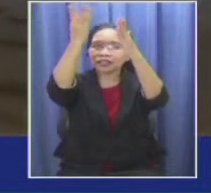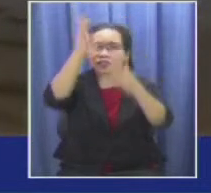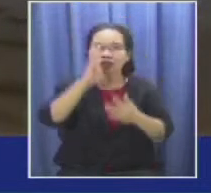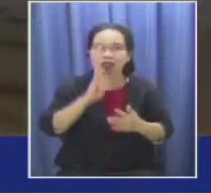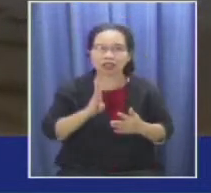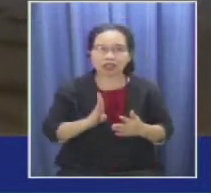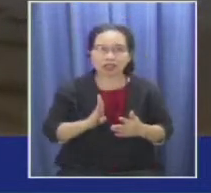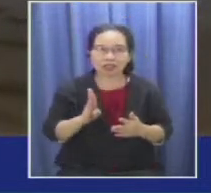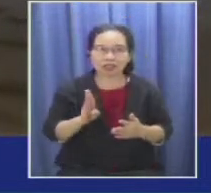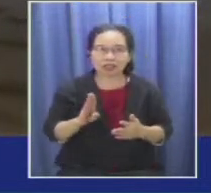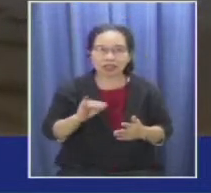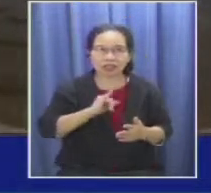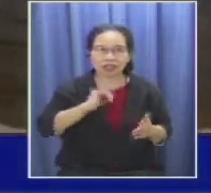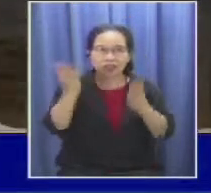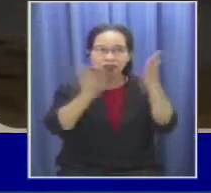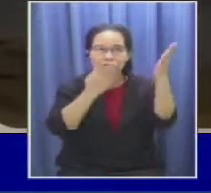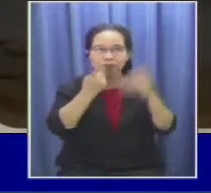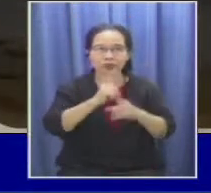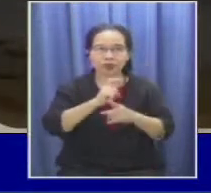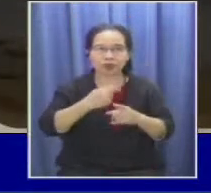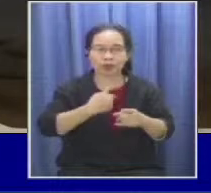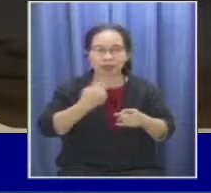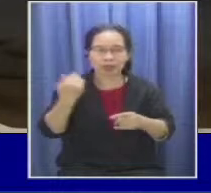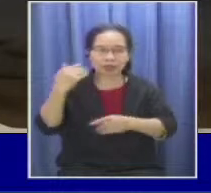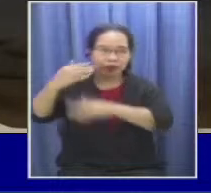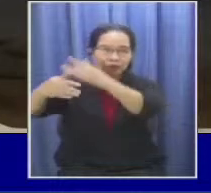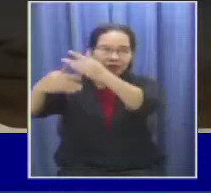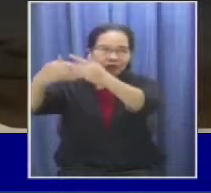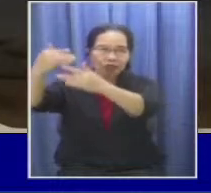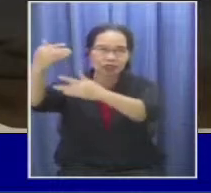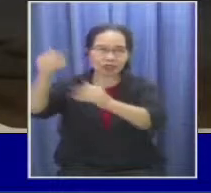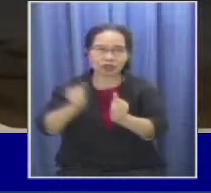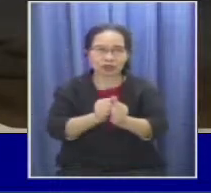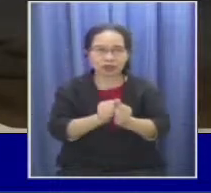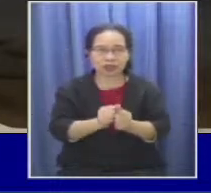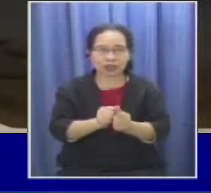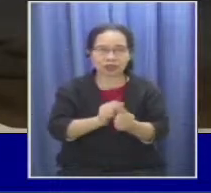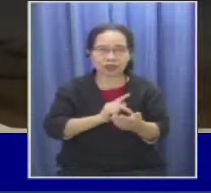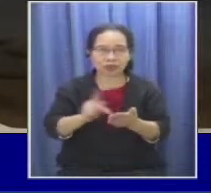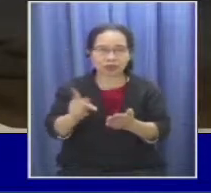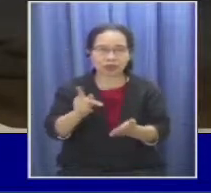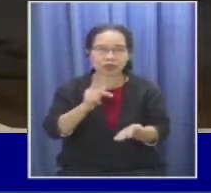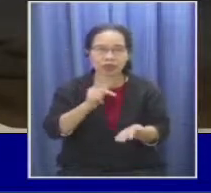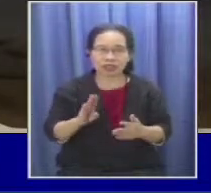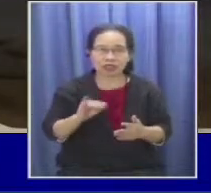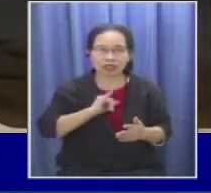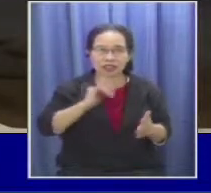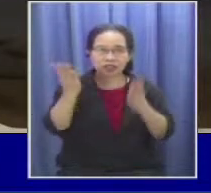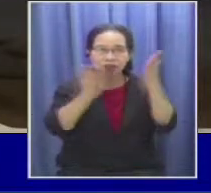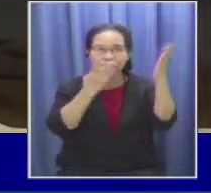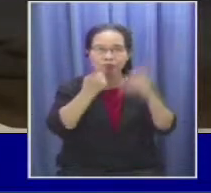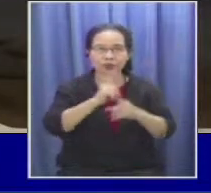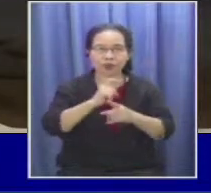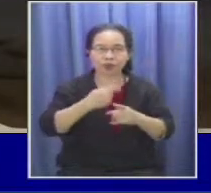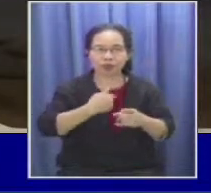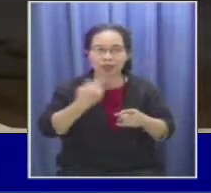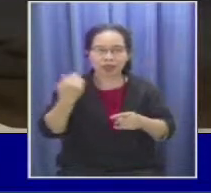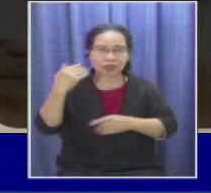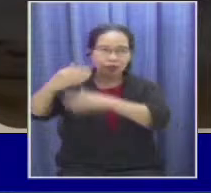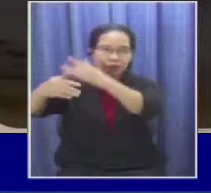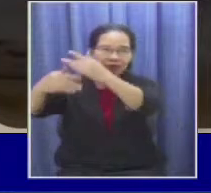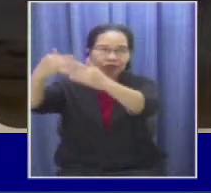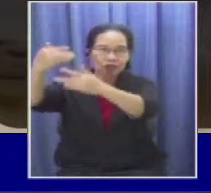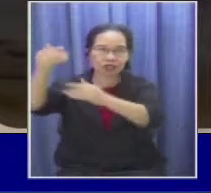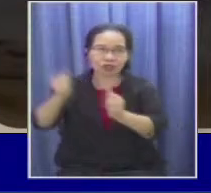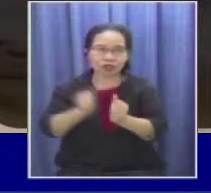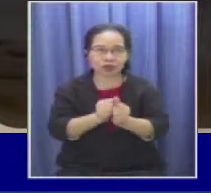sɛ munyai mpae boda no asekyerɛ ne se yɛse menyai mpae boda ɛkyerɛ sɛn wɔn yɛn kenkan 2 Timothy 1 verse 3